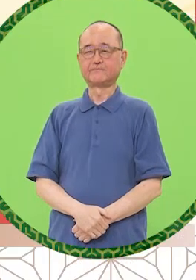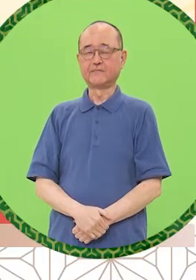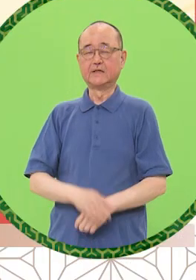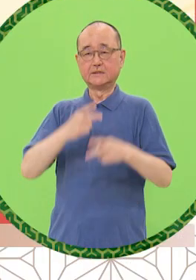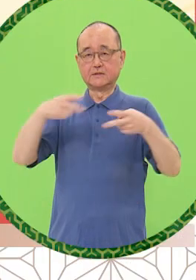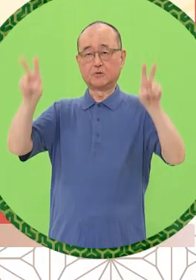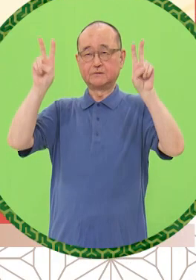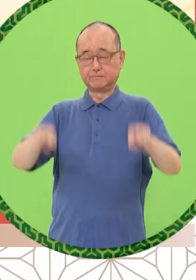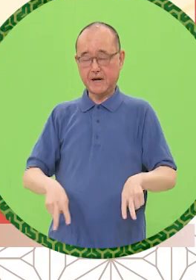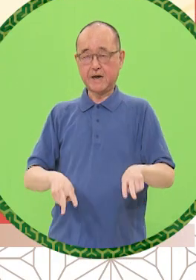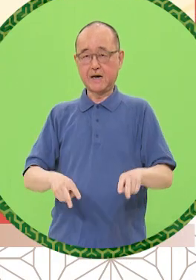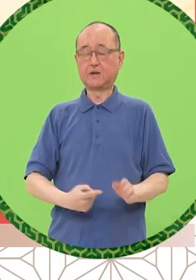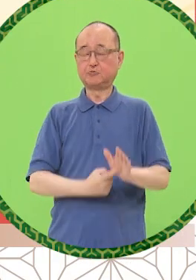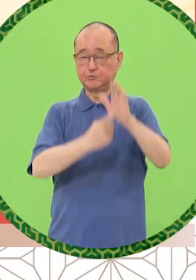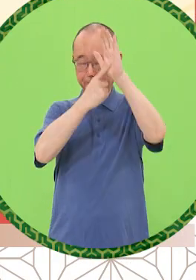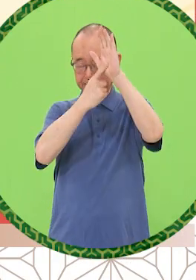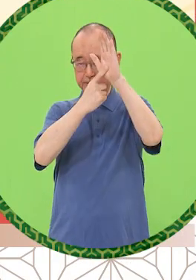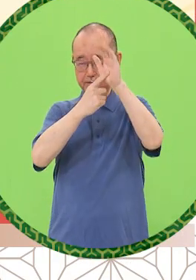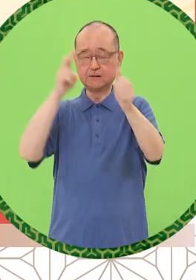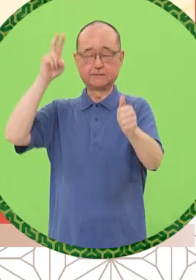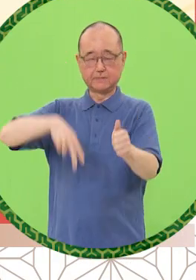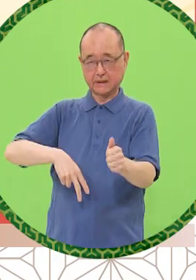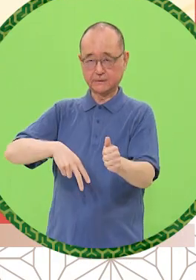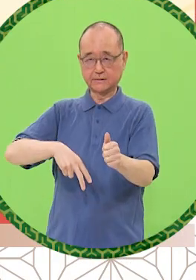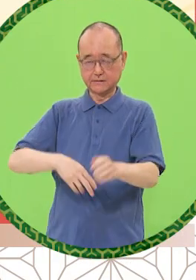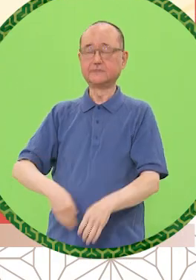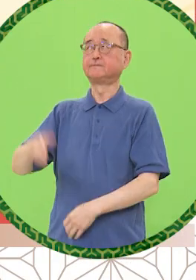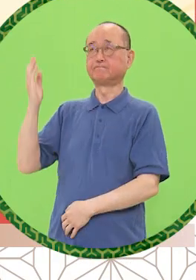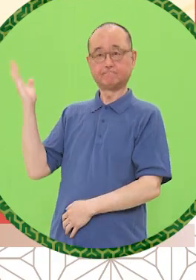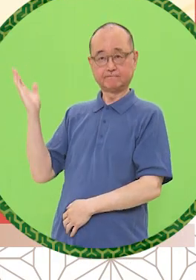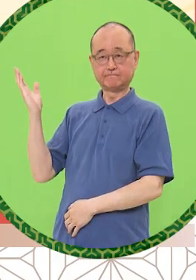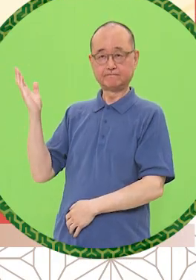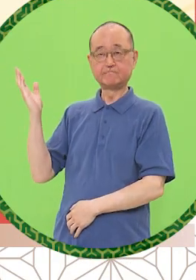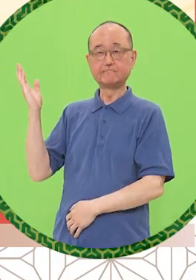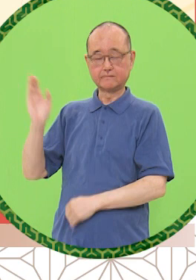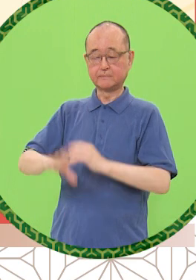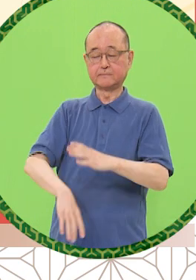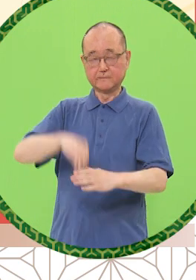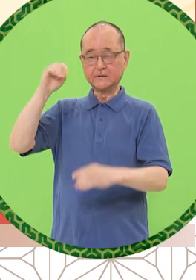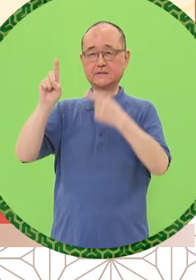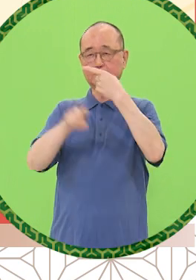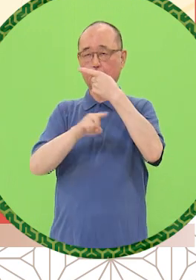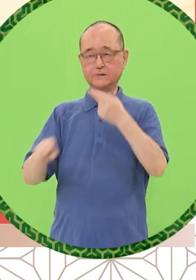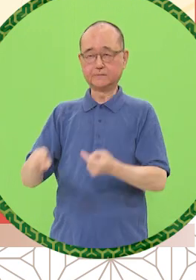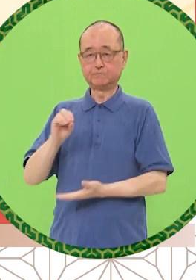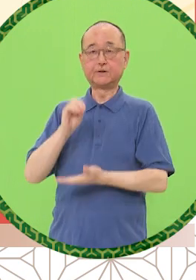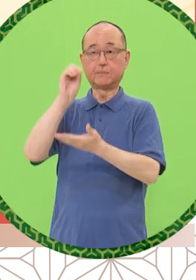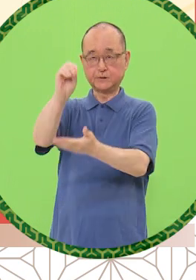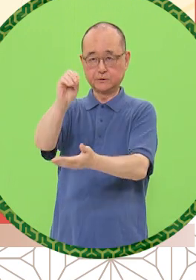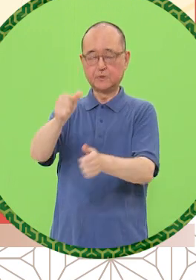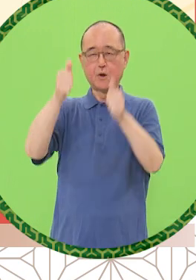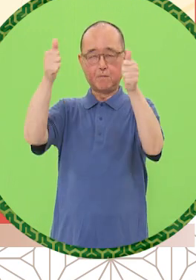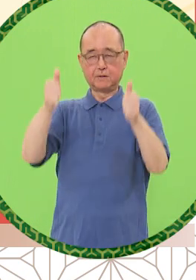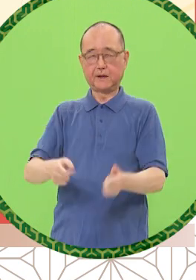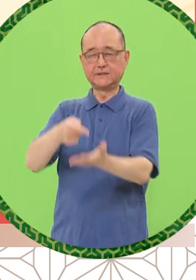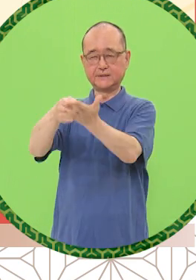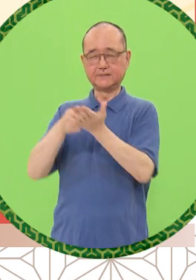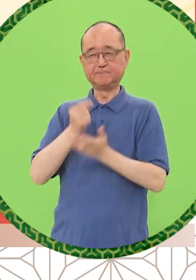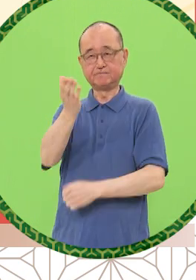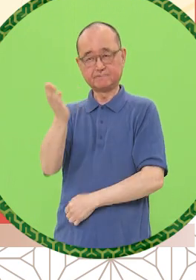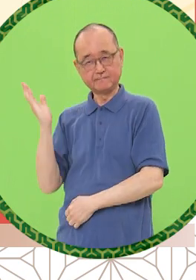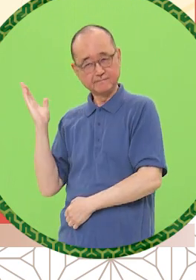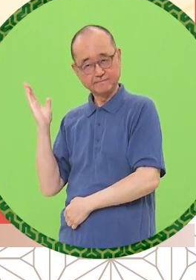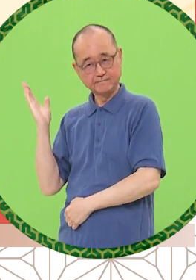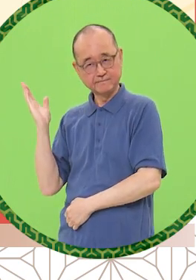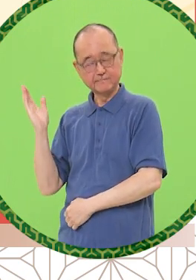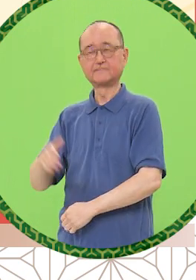ザ・広島ブランド認定特産品の中からご覧の商品を抽選で1名の方にプレゼントするぞい。番組